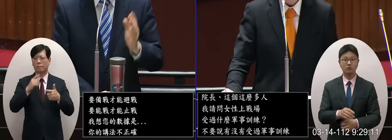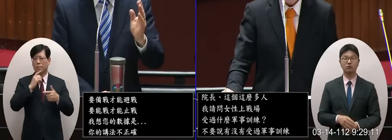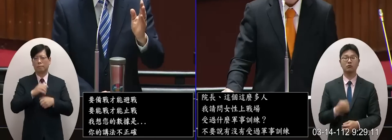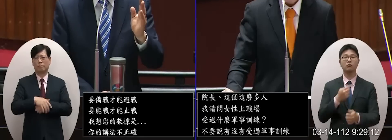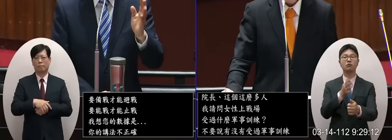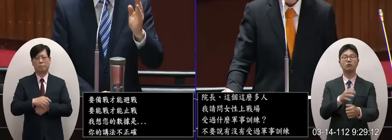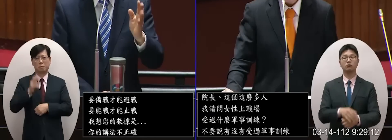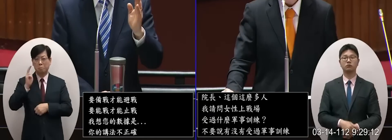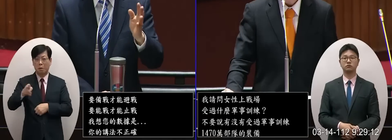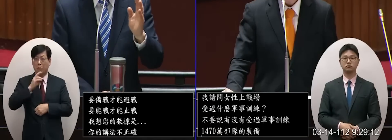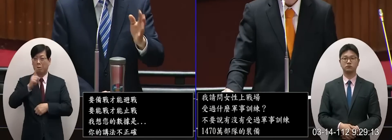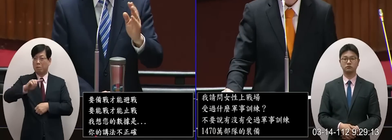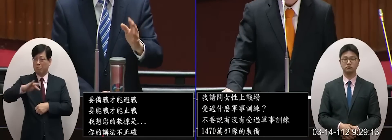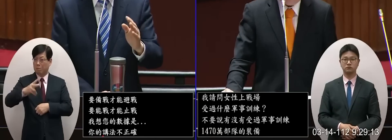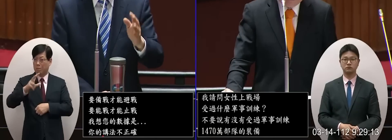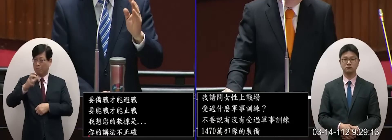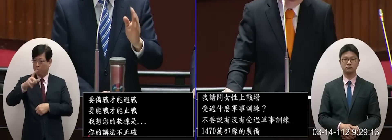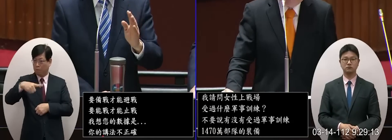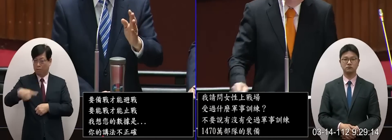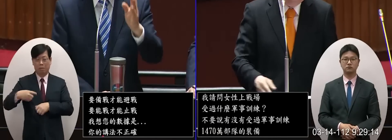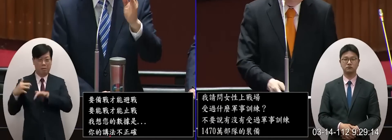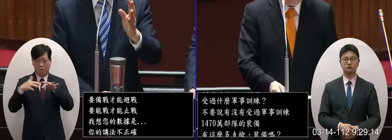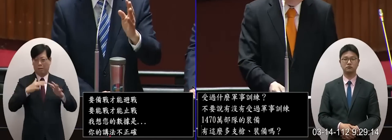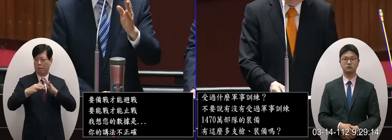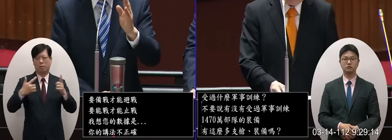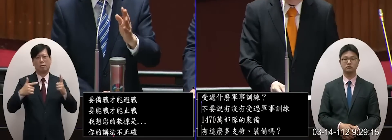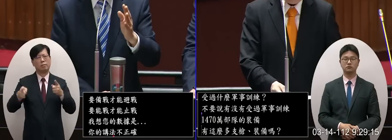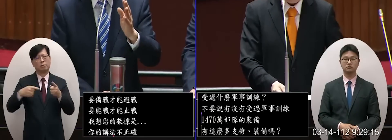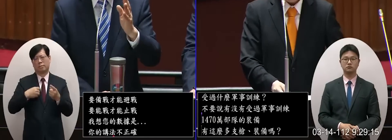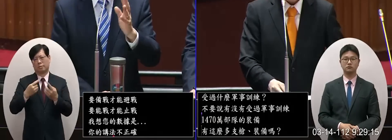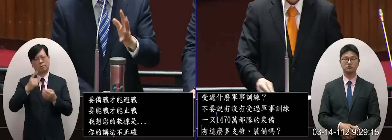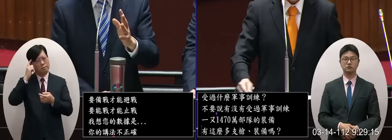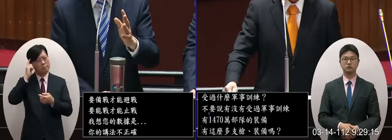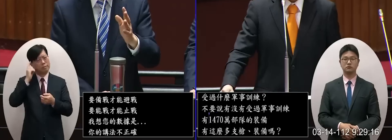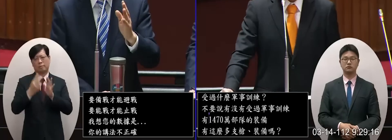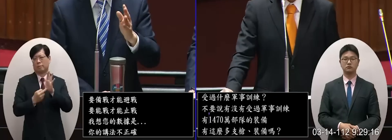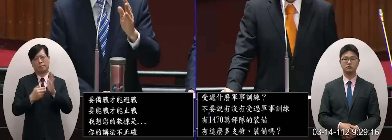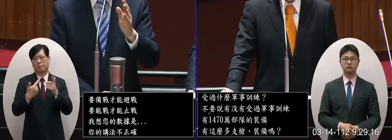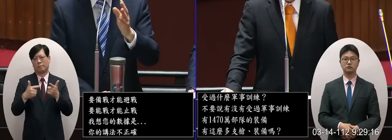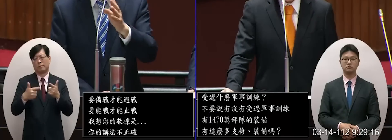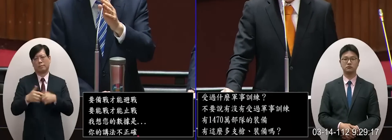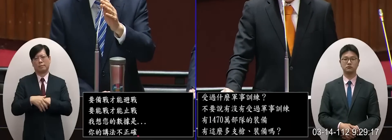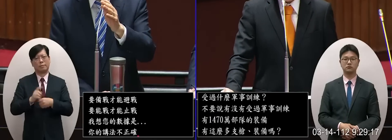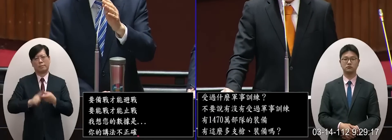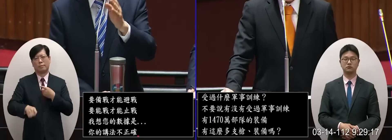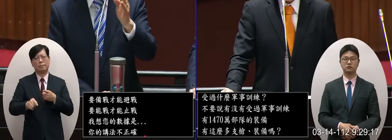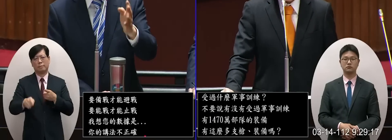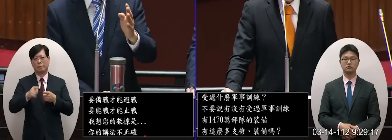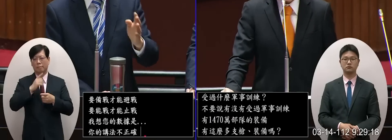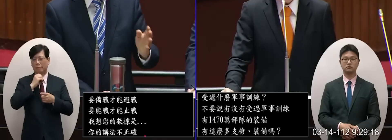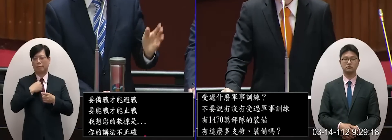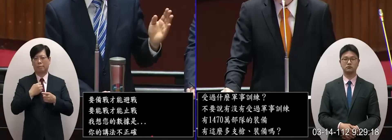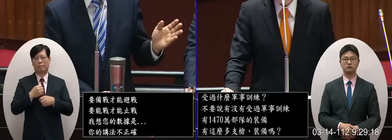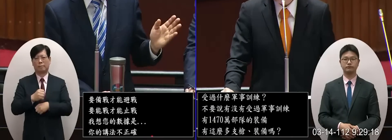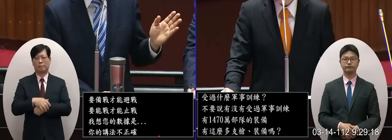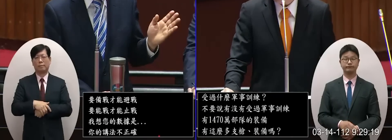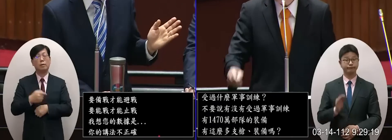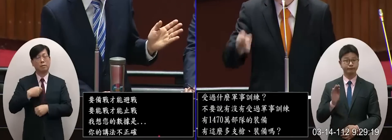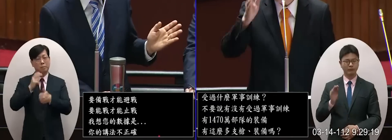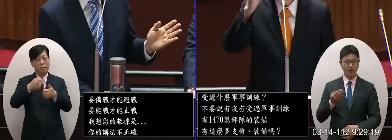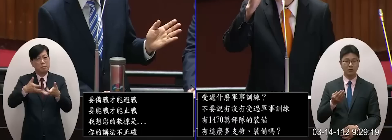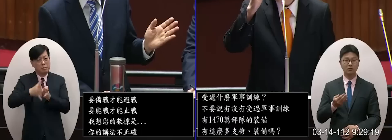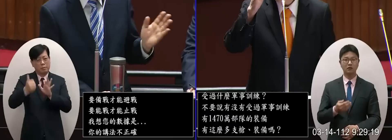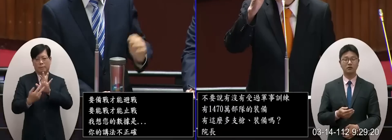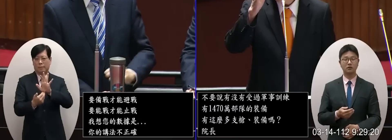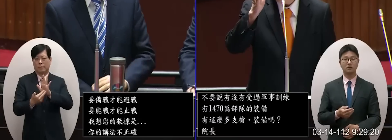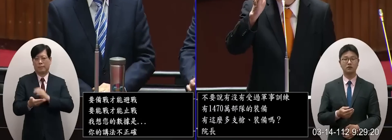1400，没有要1470万的人都上战场，你这个是错误的解读，错误的这个说法。 但是，